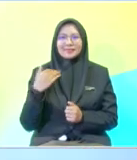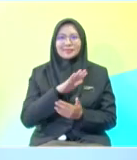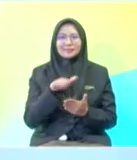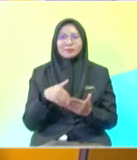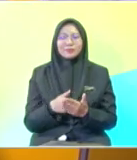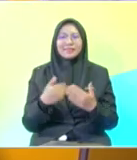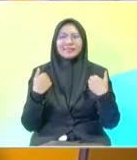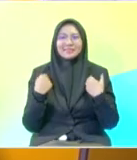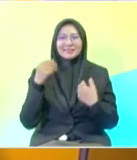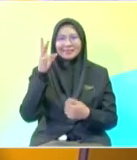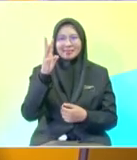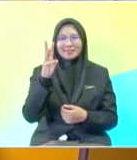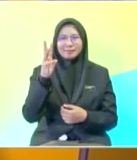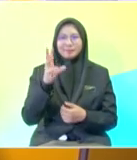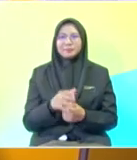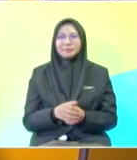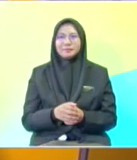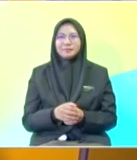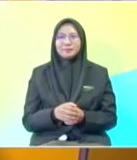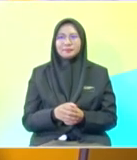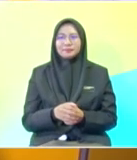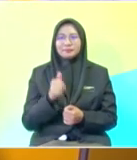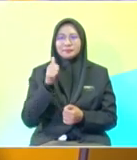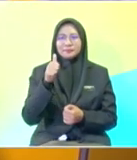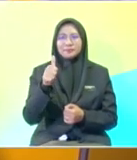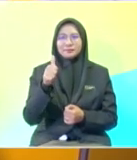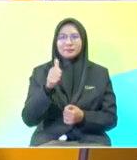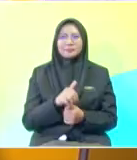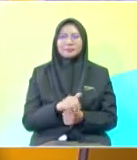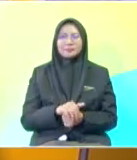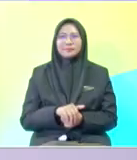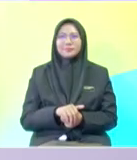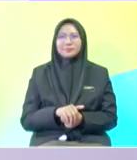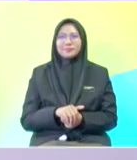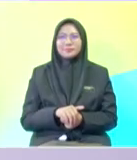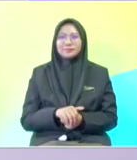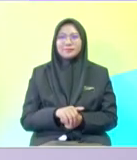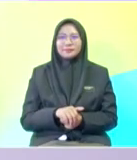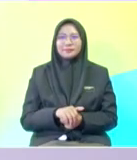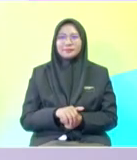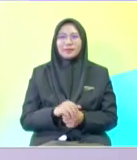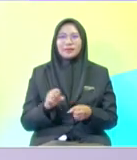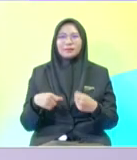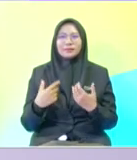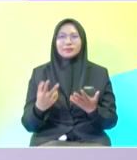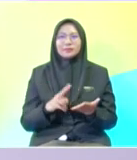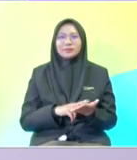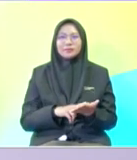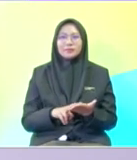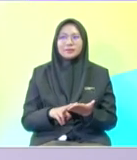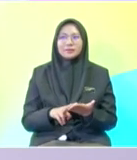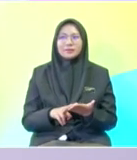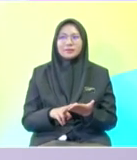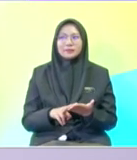oke pandai memang bagus oke seterusnya kita lihat pula bagaimana cara bacaan izhar